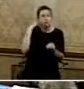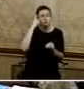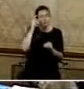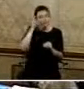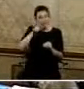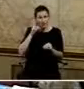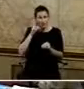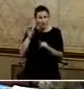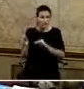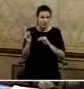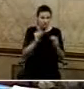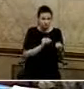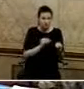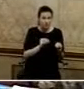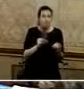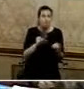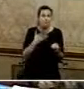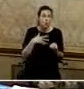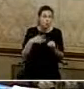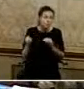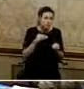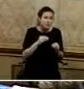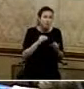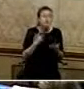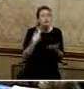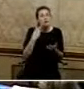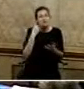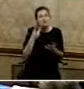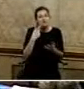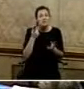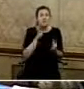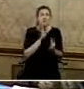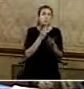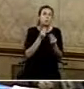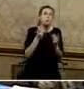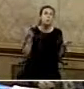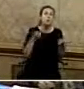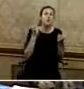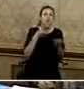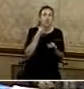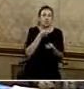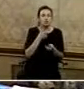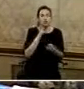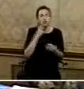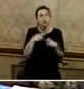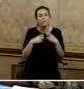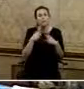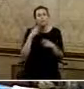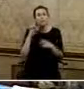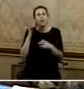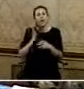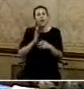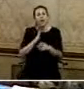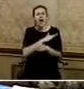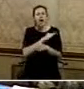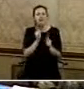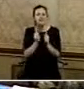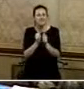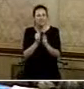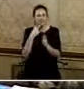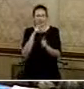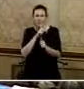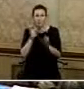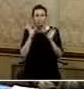zajednice uopće useliti. Znači, vidimo da potražnja baš nije velika. Znači, imamo problem sa asistentima, što oni nisu zapravo